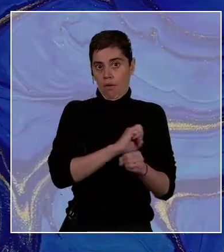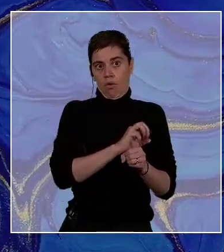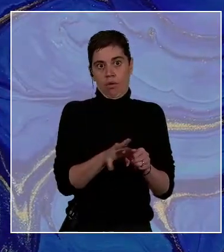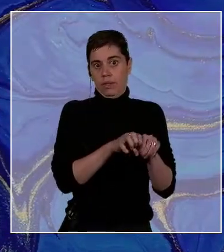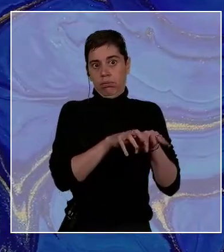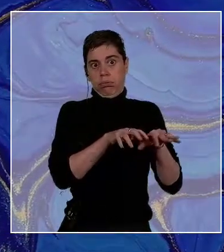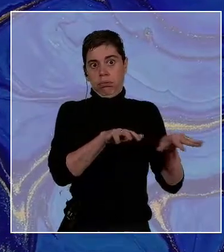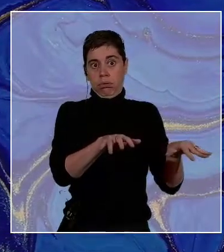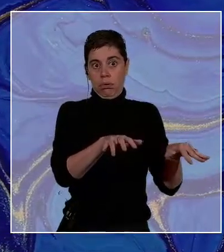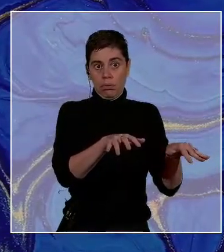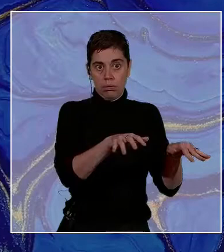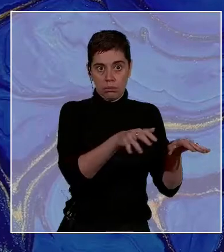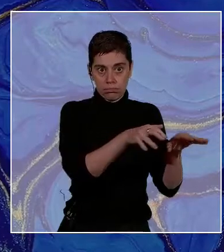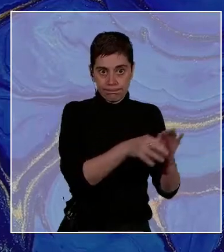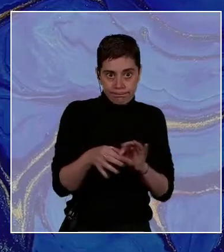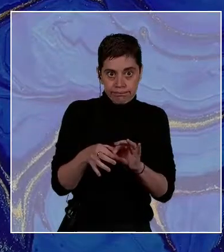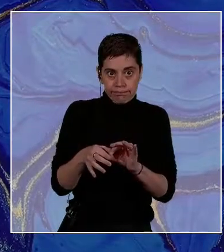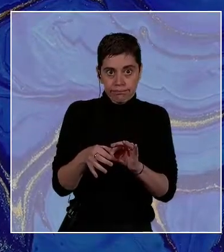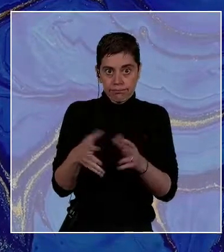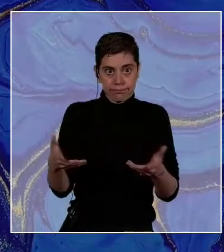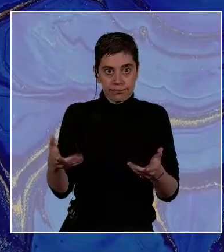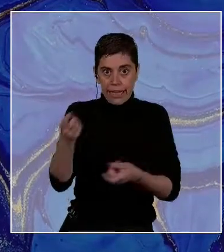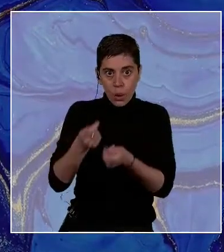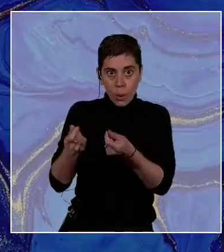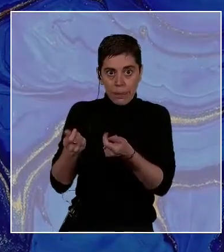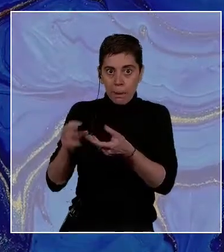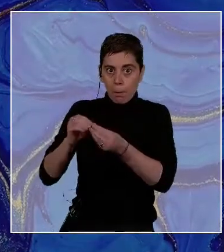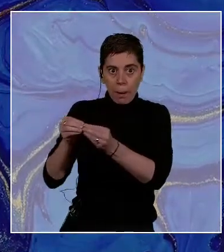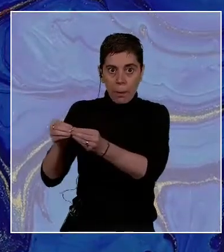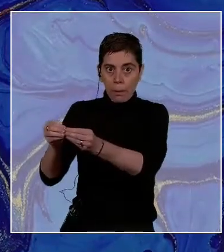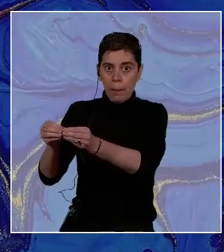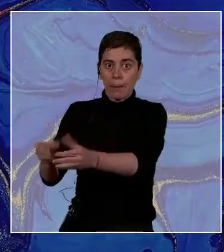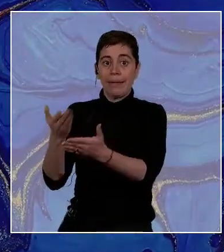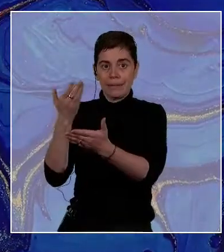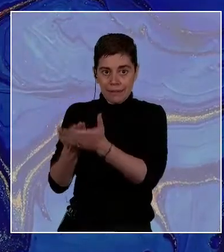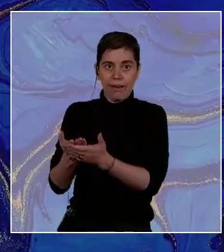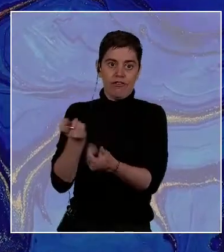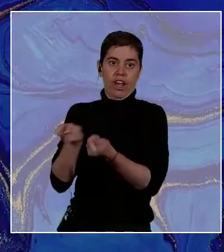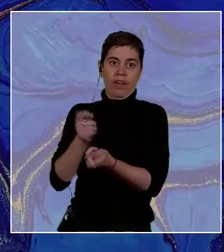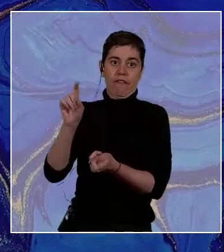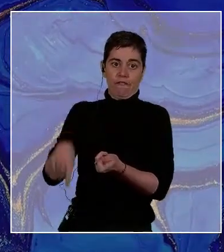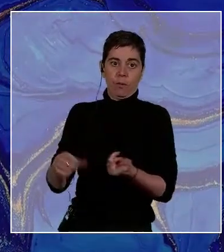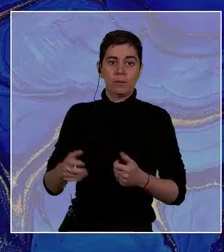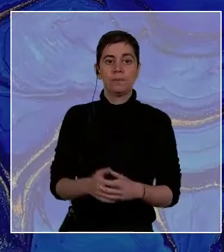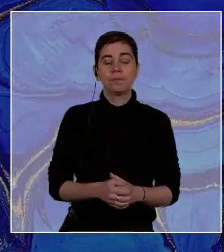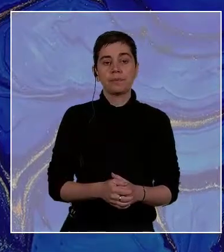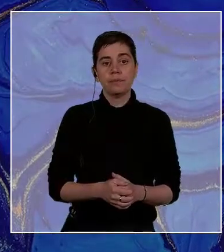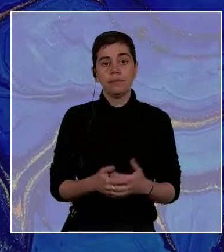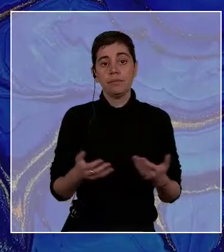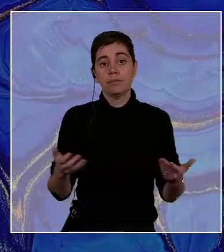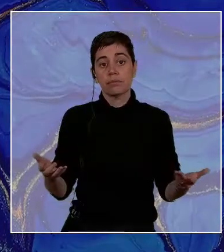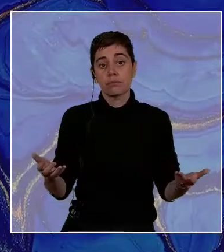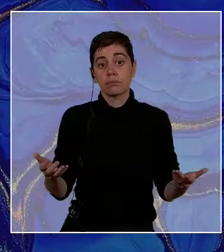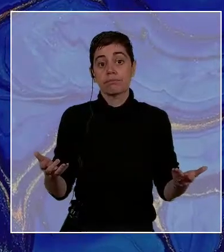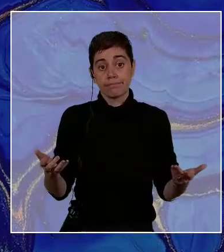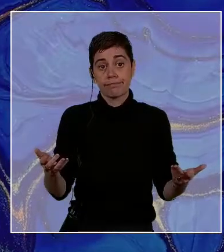de la crise sanitaire, et dans notre cas, il faut intégrer cette possibilité très réelle